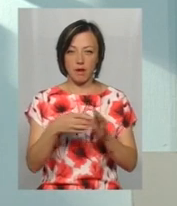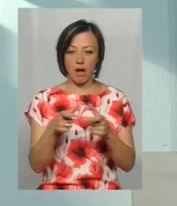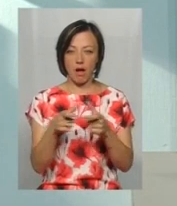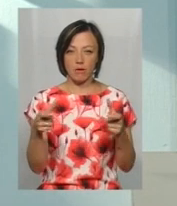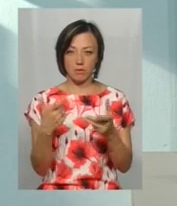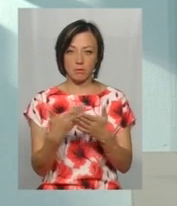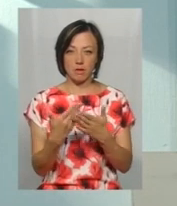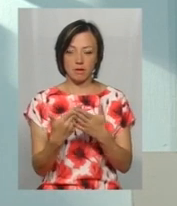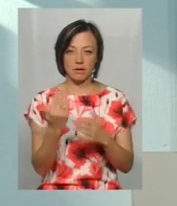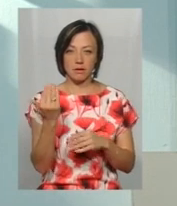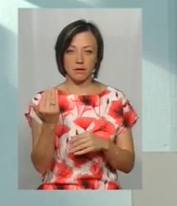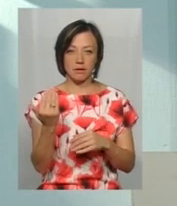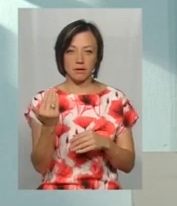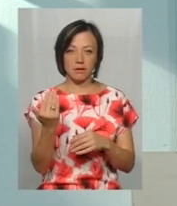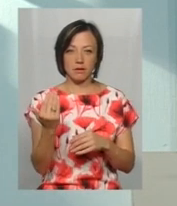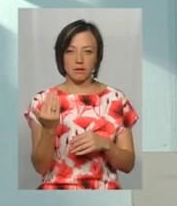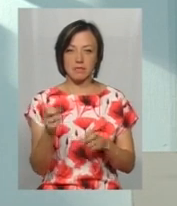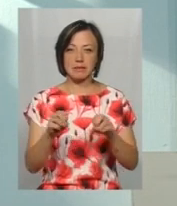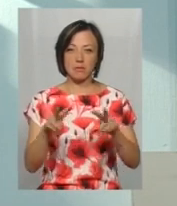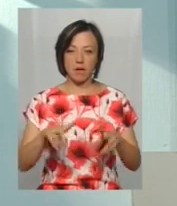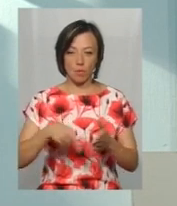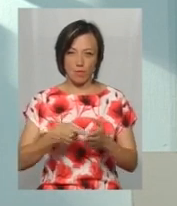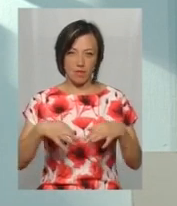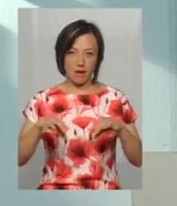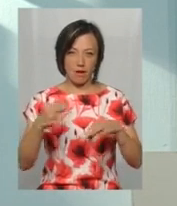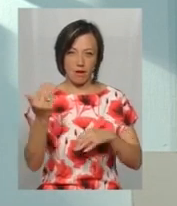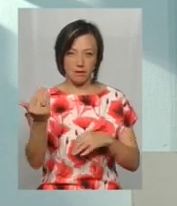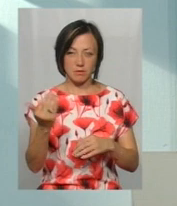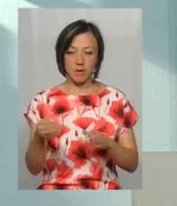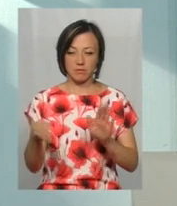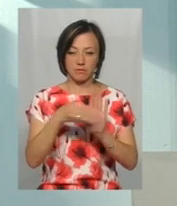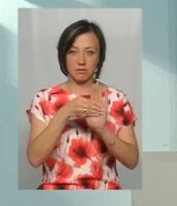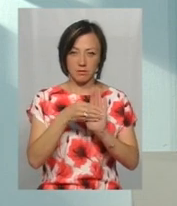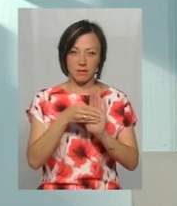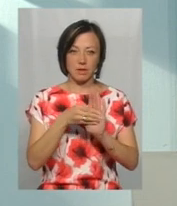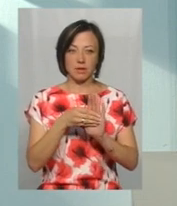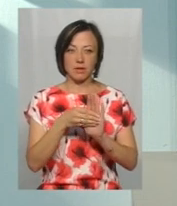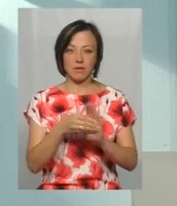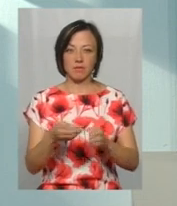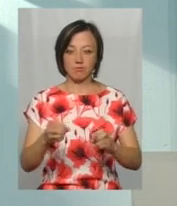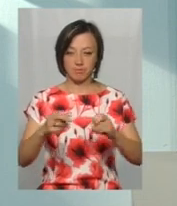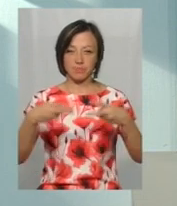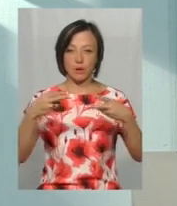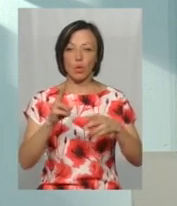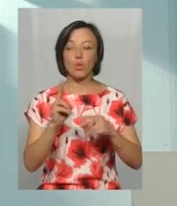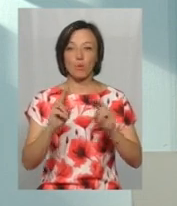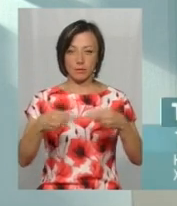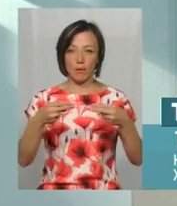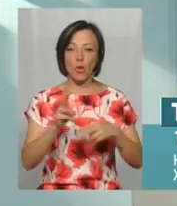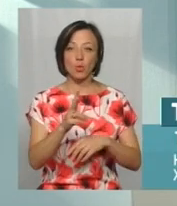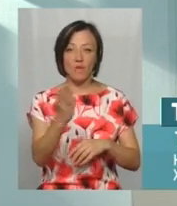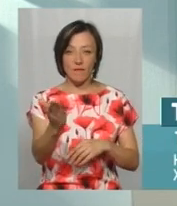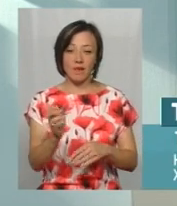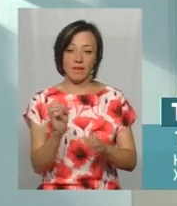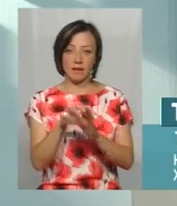Ну, скажімо так, називаємо її карточку спецкомунтрансу. Коли її підносять до віконечка, вона висвітлює, хто ви, і ви